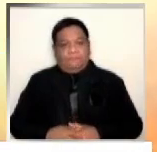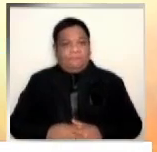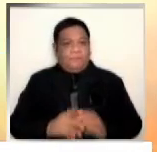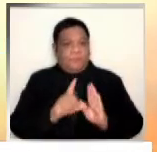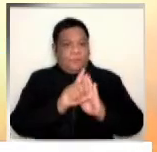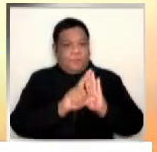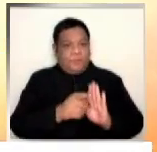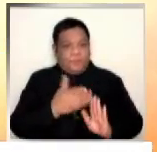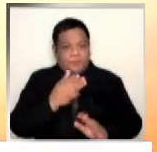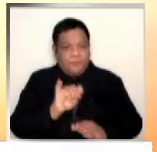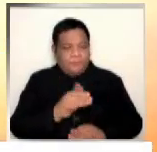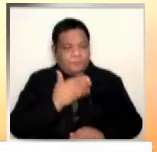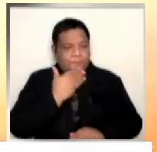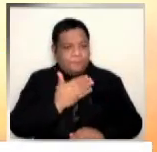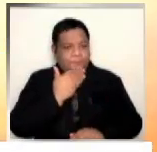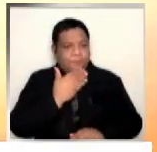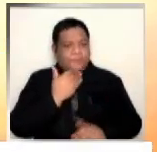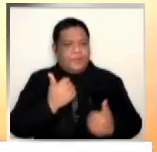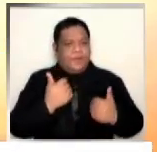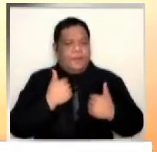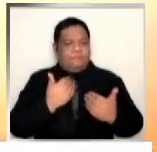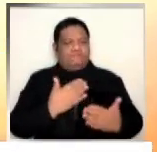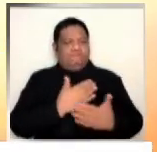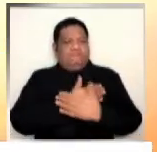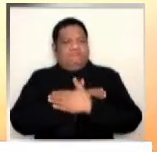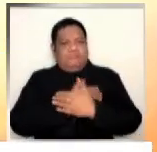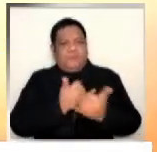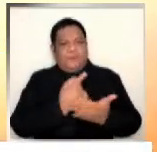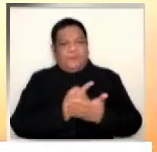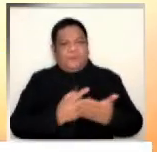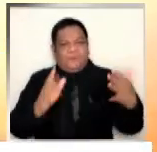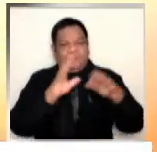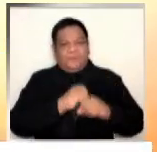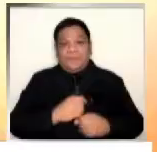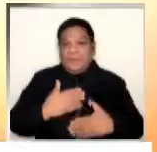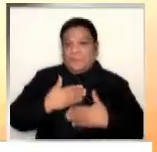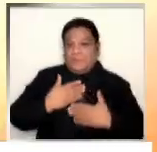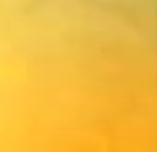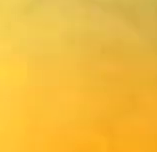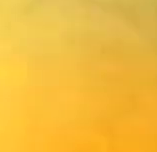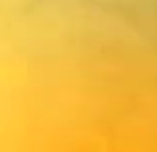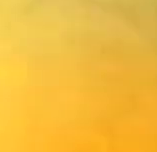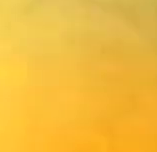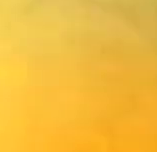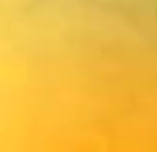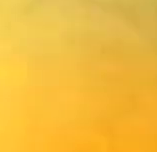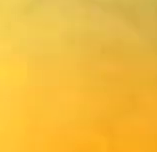salamat. Have a restful weekend. Happy Friday and please keep safe, everyone.